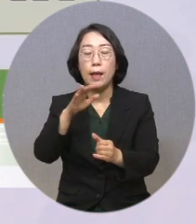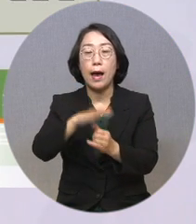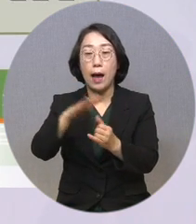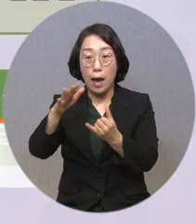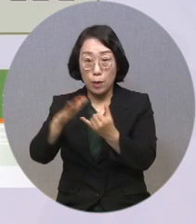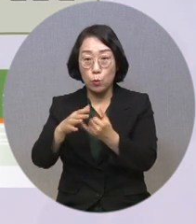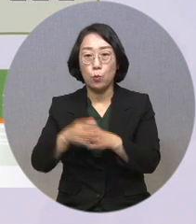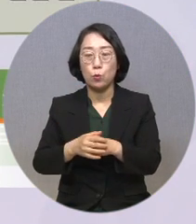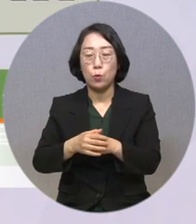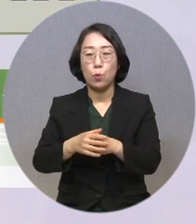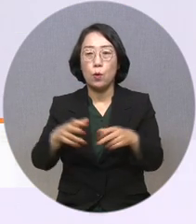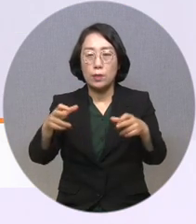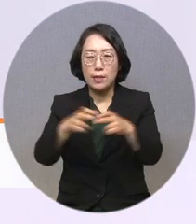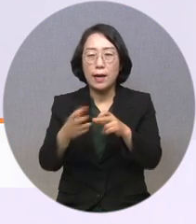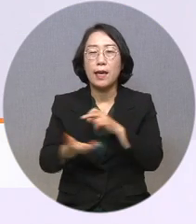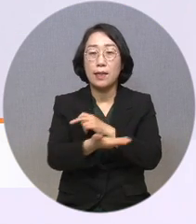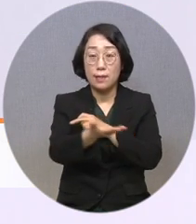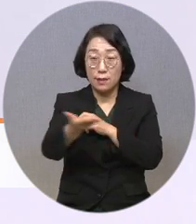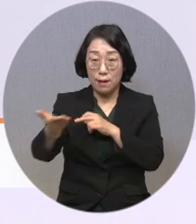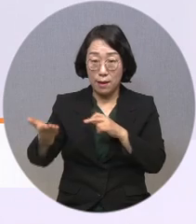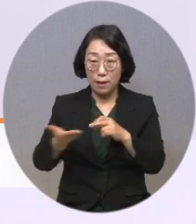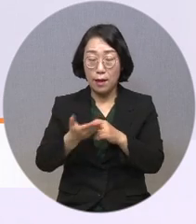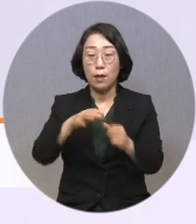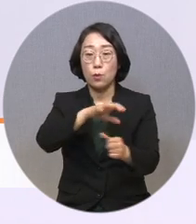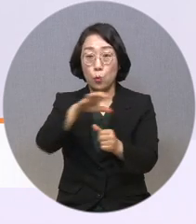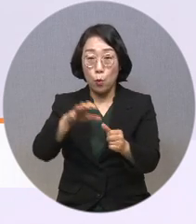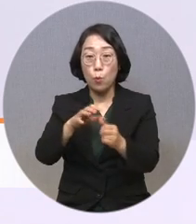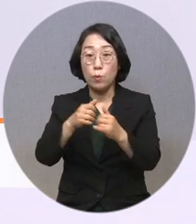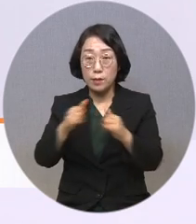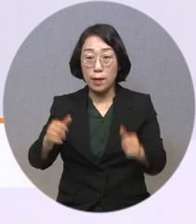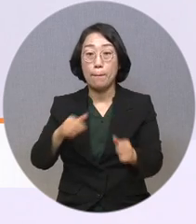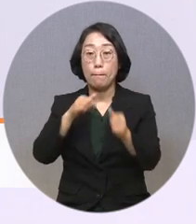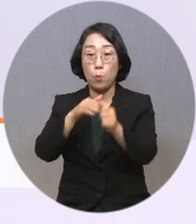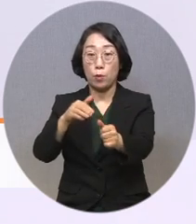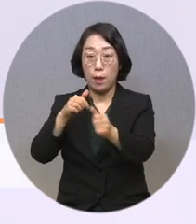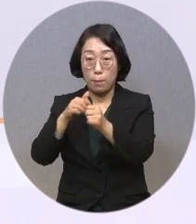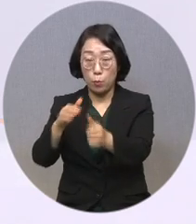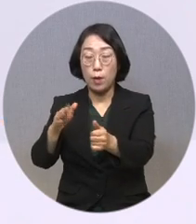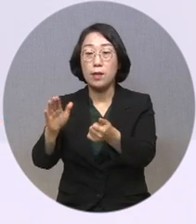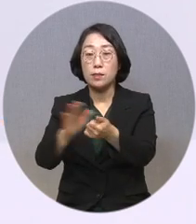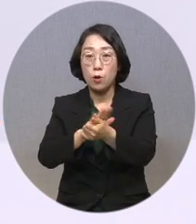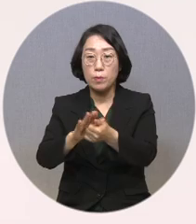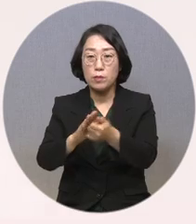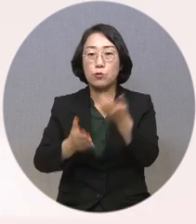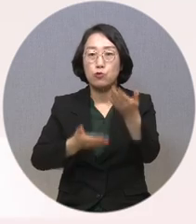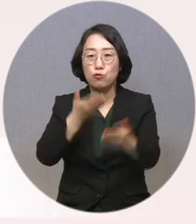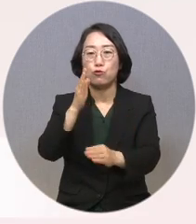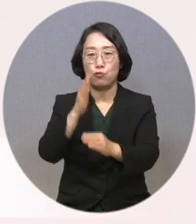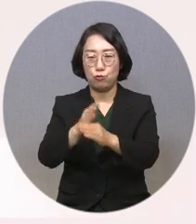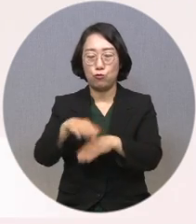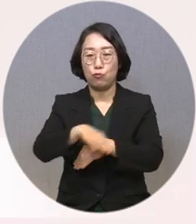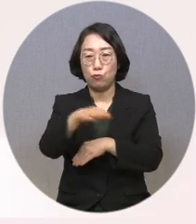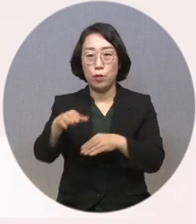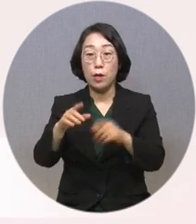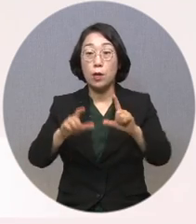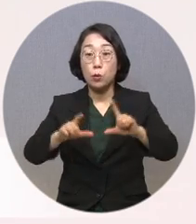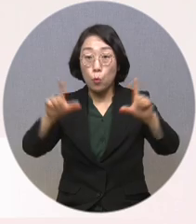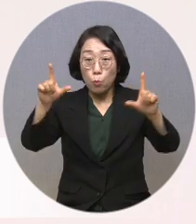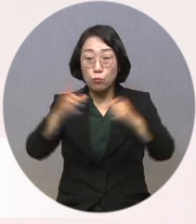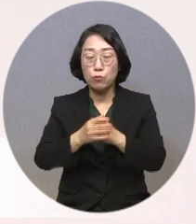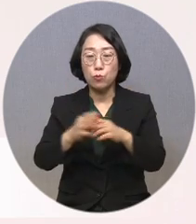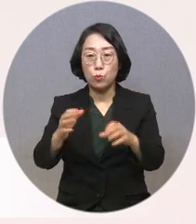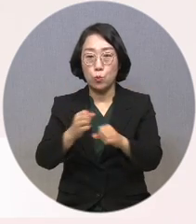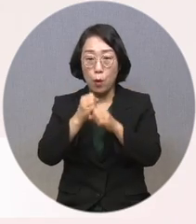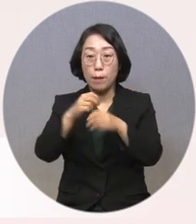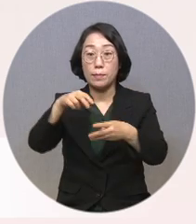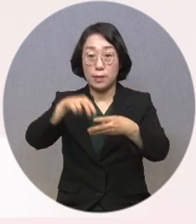등 돌봄이 필요한 도민에게 돌봄 지원사를 파견해 서비스를 제공하고 있습니다. 저희 동부종합재가센터는